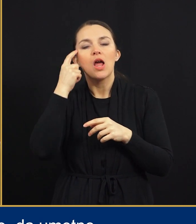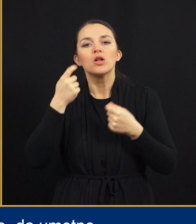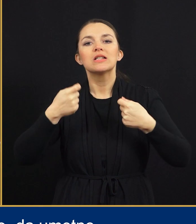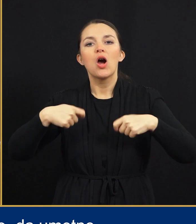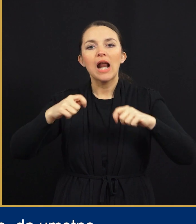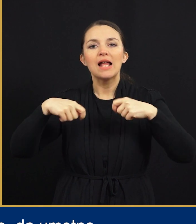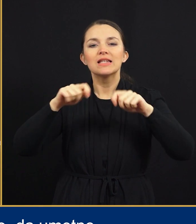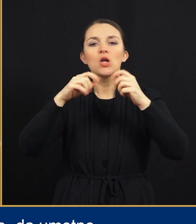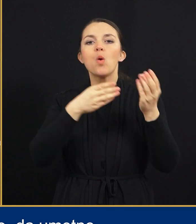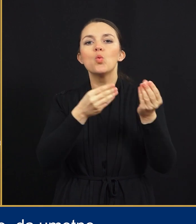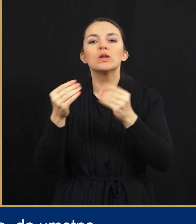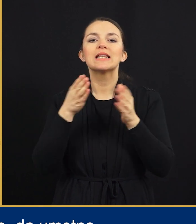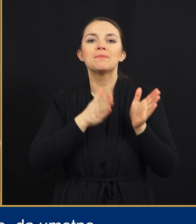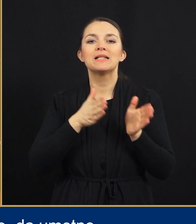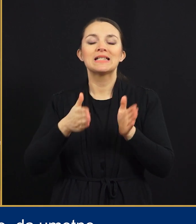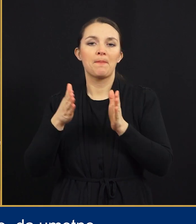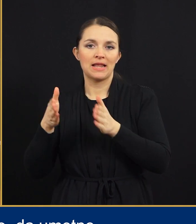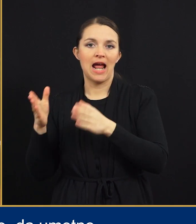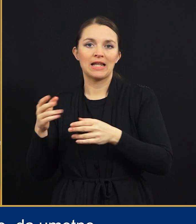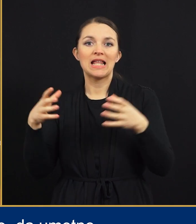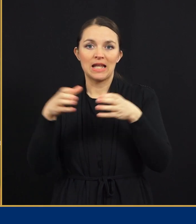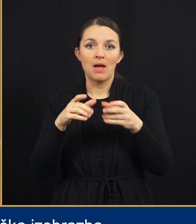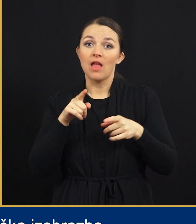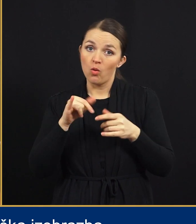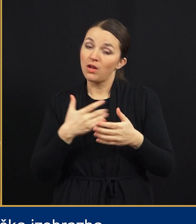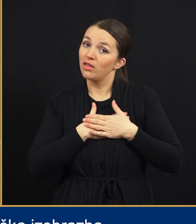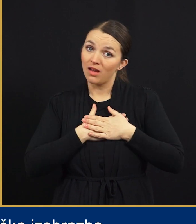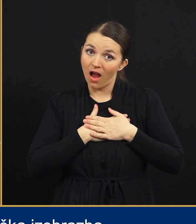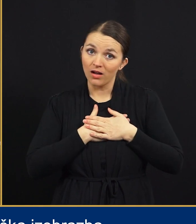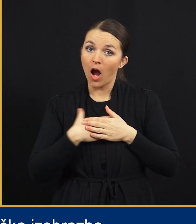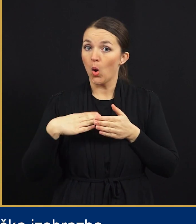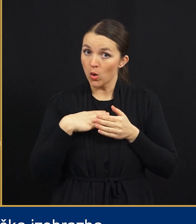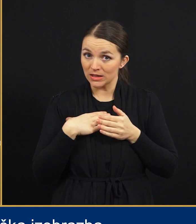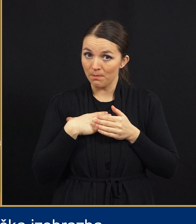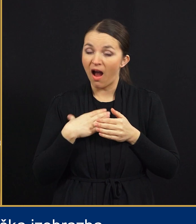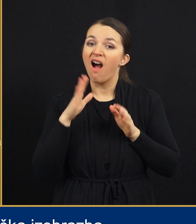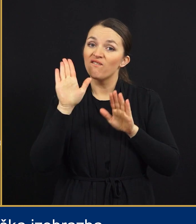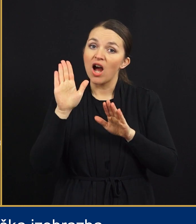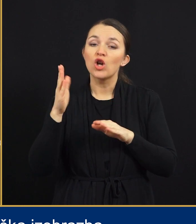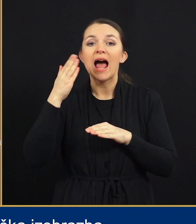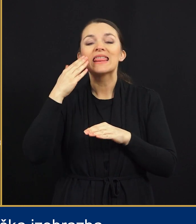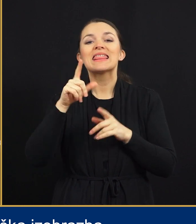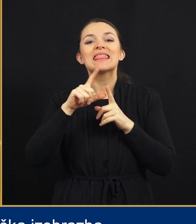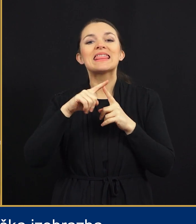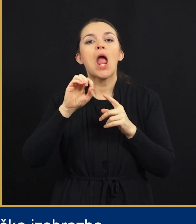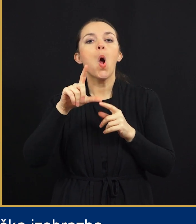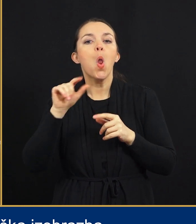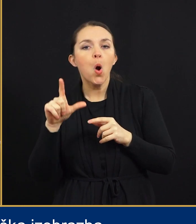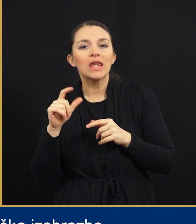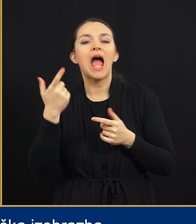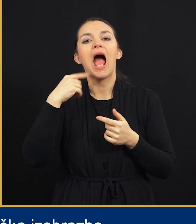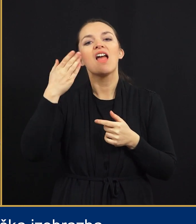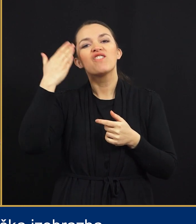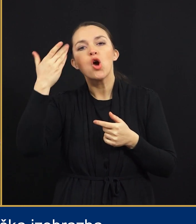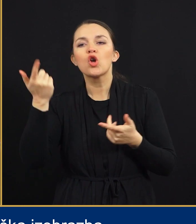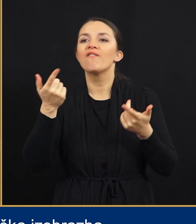inteligenco gradijo multidisciplinarni timi. Tako da, draga gospa, vaša teološka izobrazba in